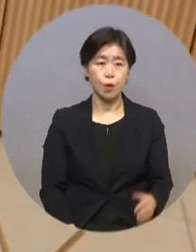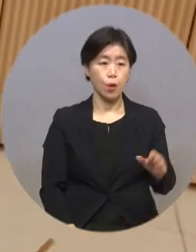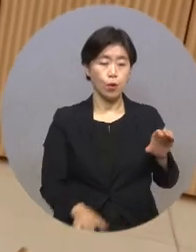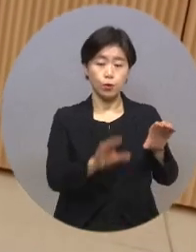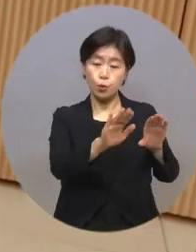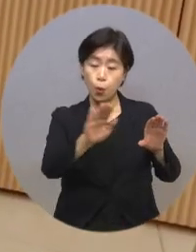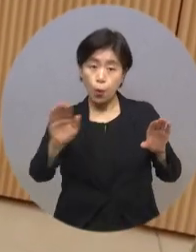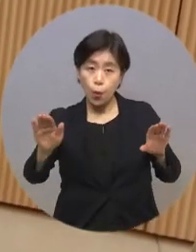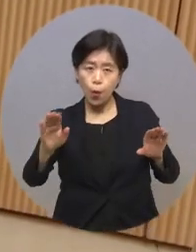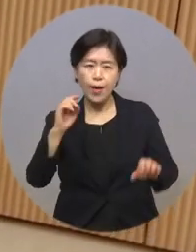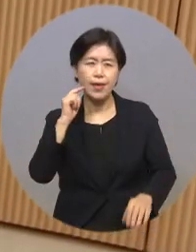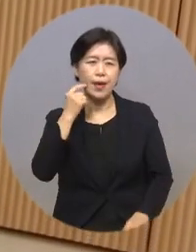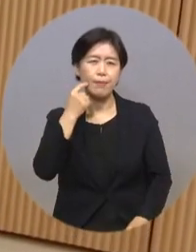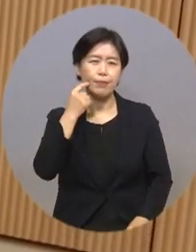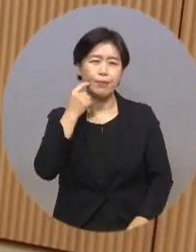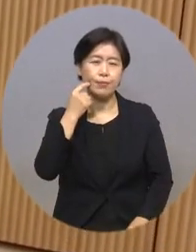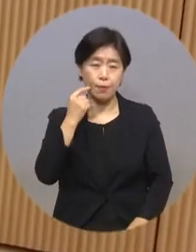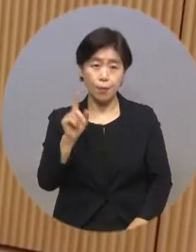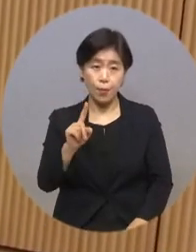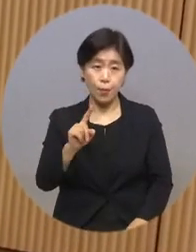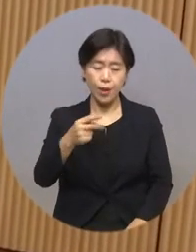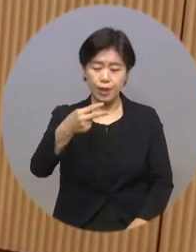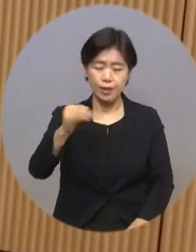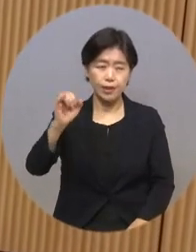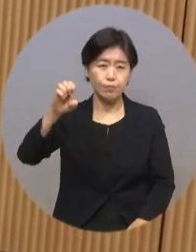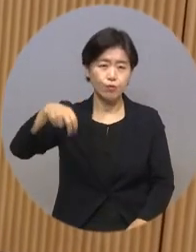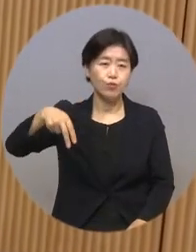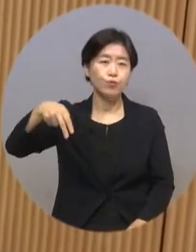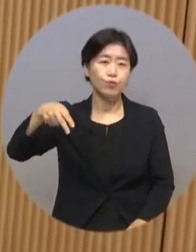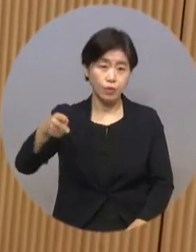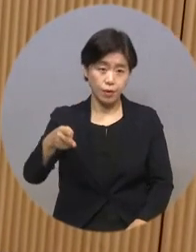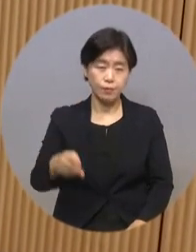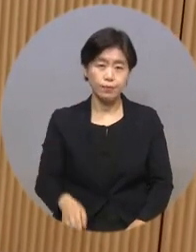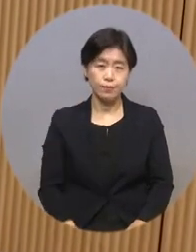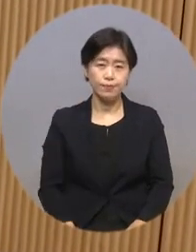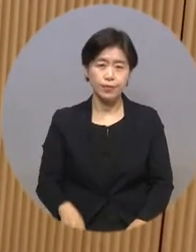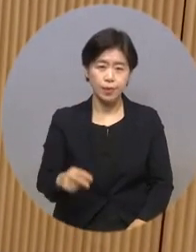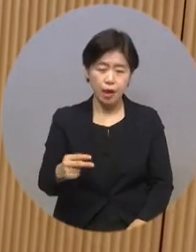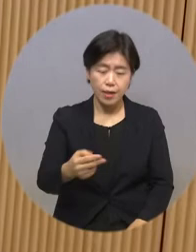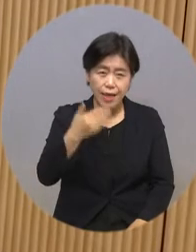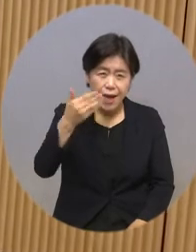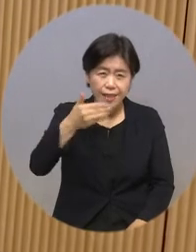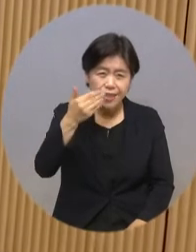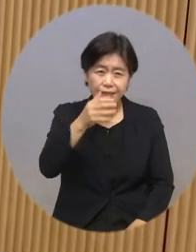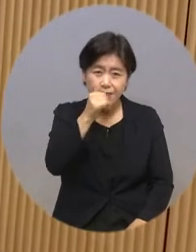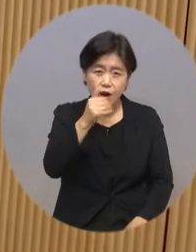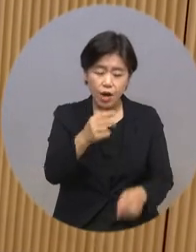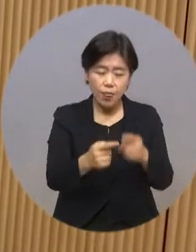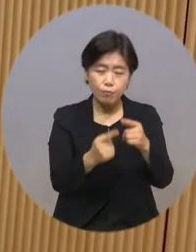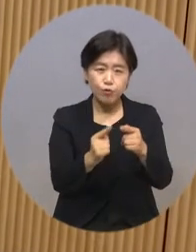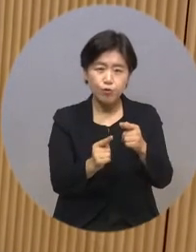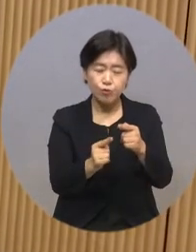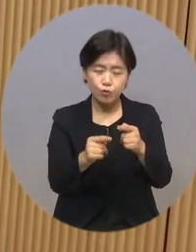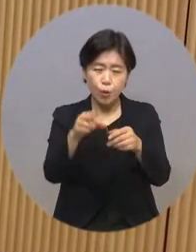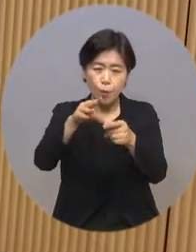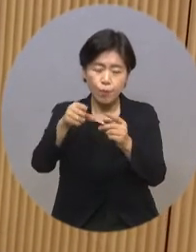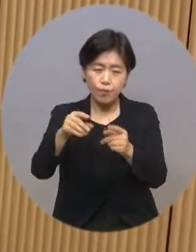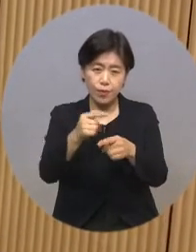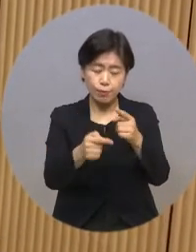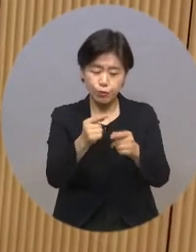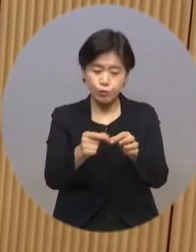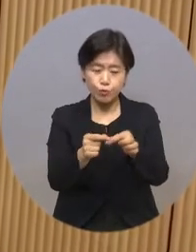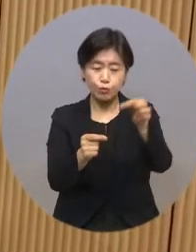꼭 갖춘다는 디퓨저입니다. 이 향기 원액이 나무 막대를 타고 올라와 향기가 퍼지는 원리인데